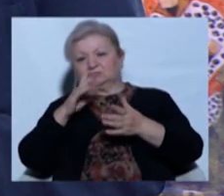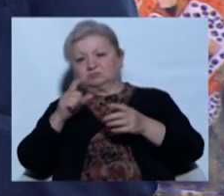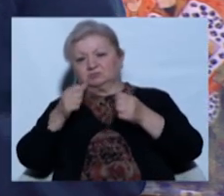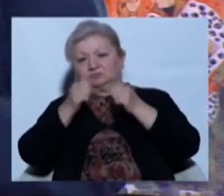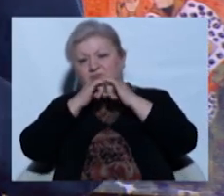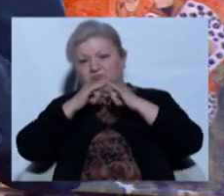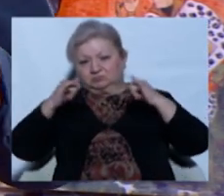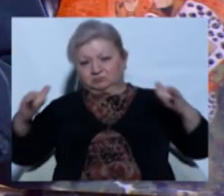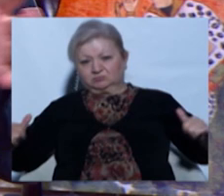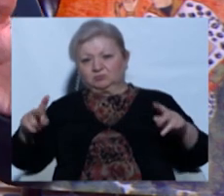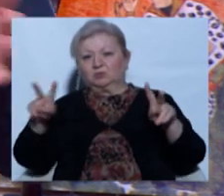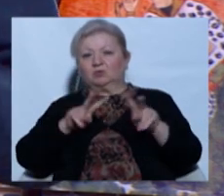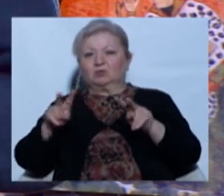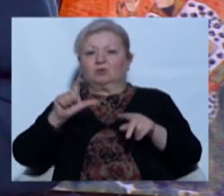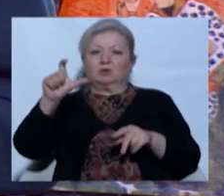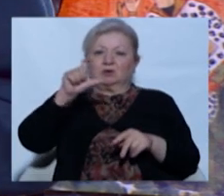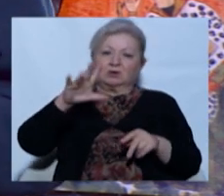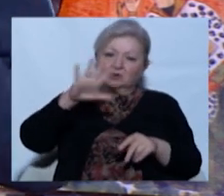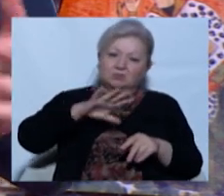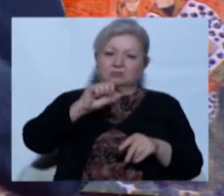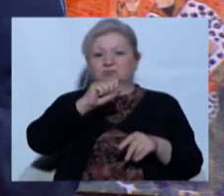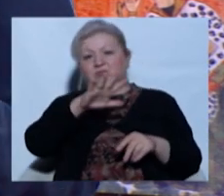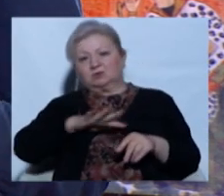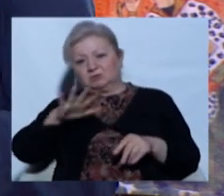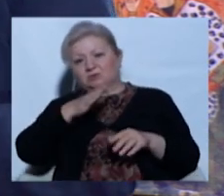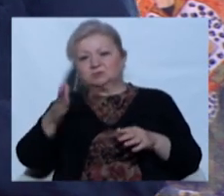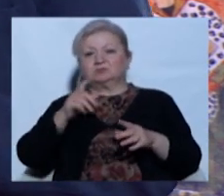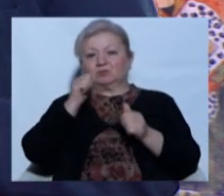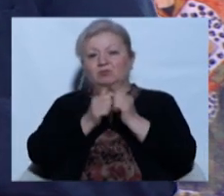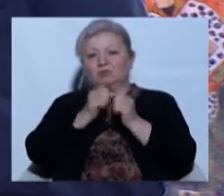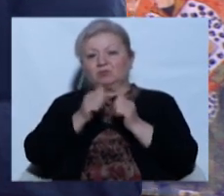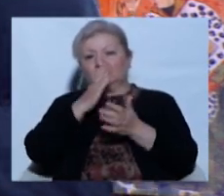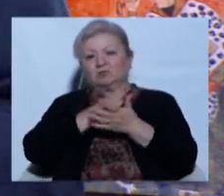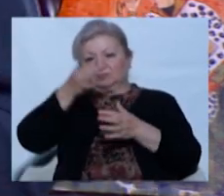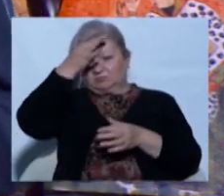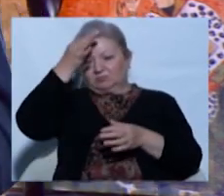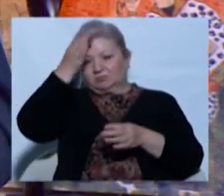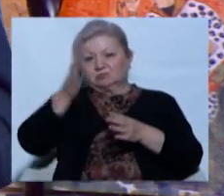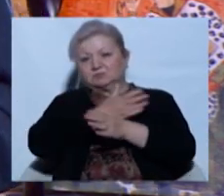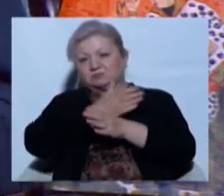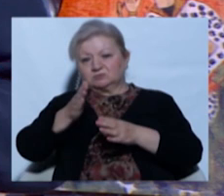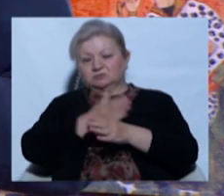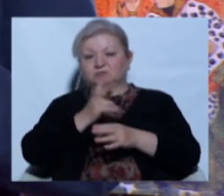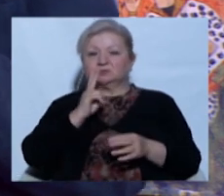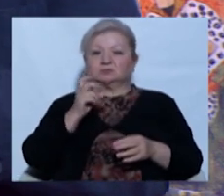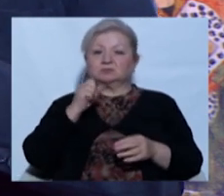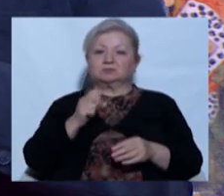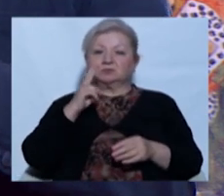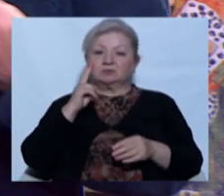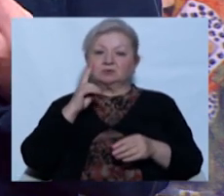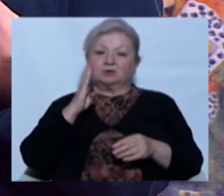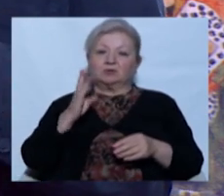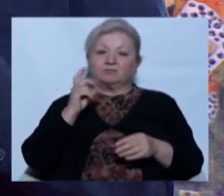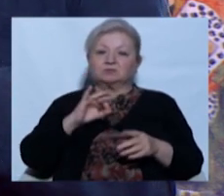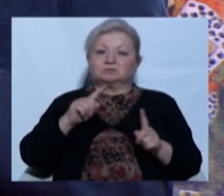ეს ევროპაც და აზიაც, ამიტომ ჩვენ ყოველთვის ცალ-ცალკე ვახსენებთ კავკასიას და საქართველო,